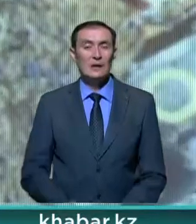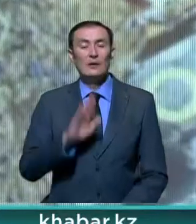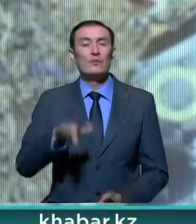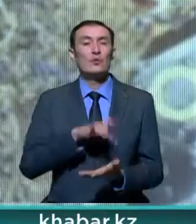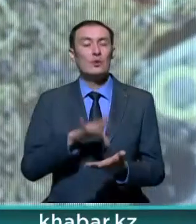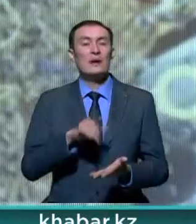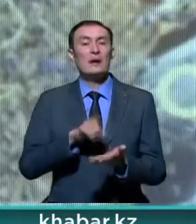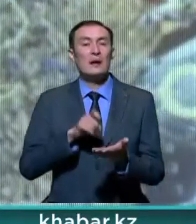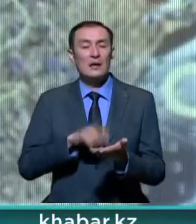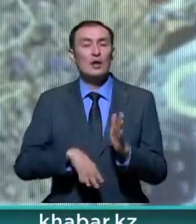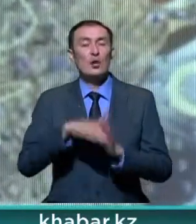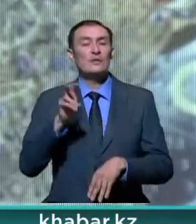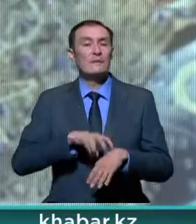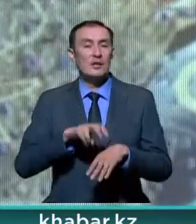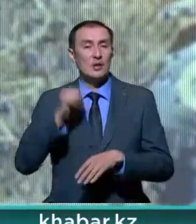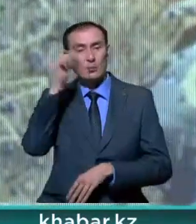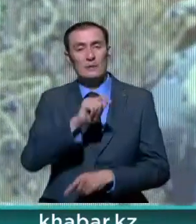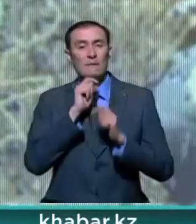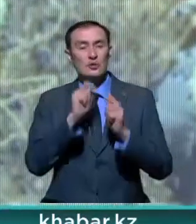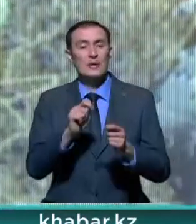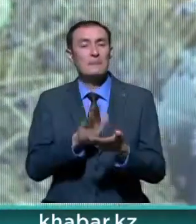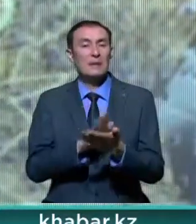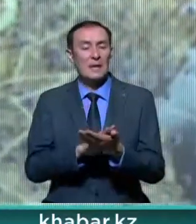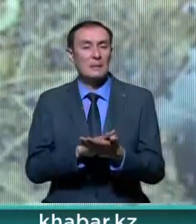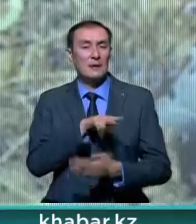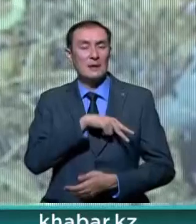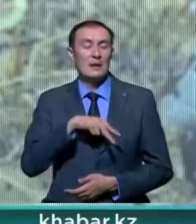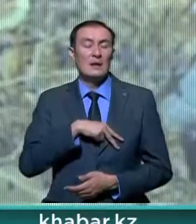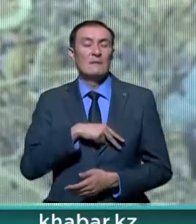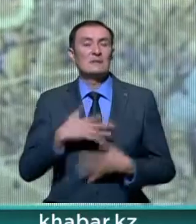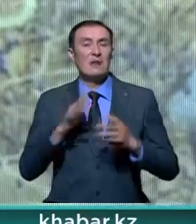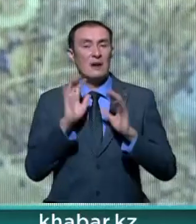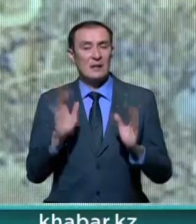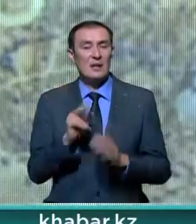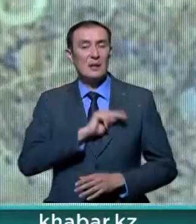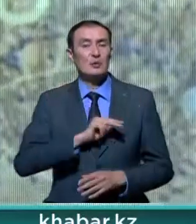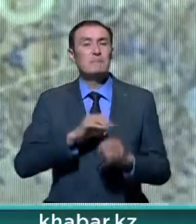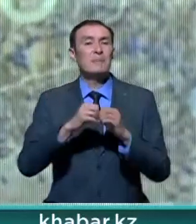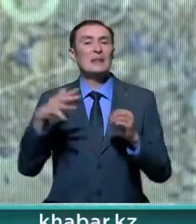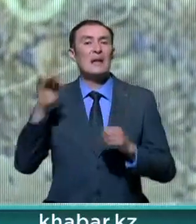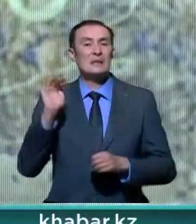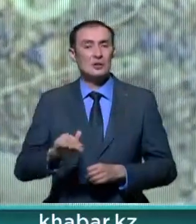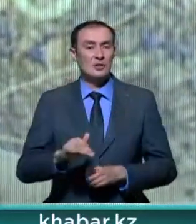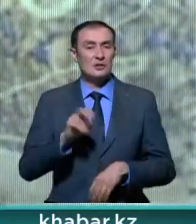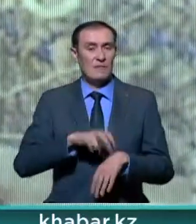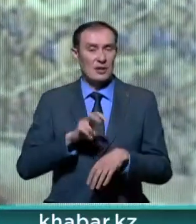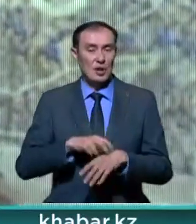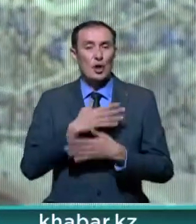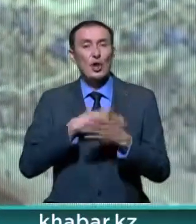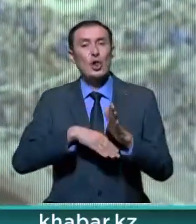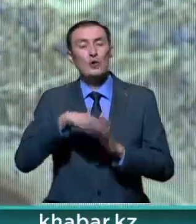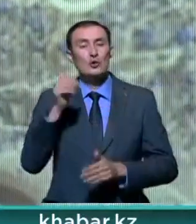В Караганде лучшим врачам года вручили премии акима области. В сфере здравоохранения в регионе работают 15 тысяч человек.